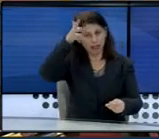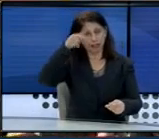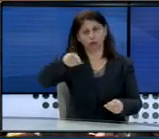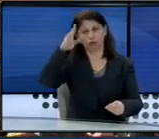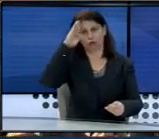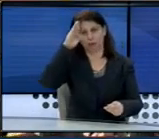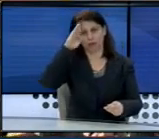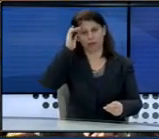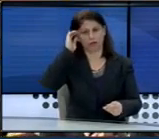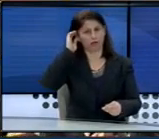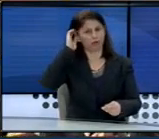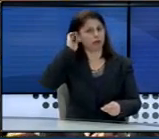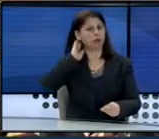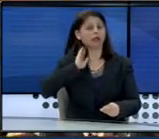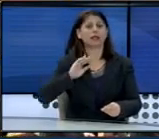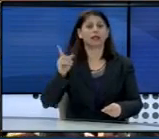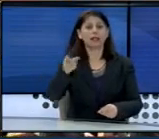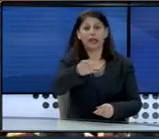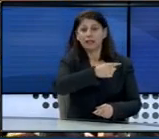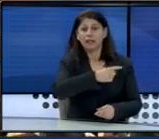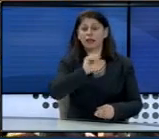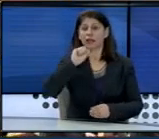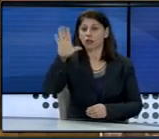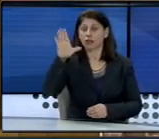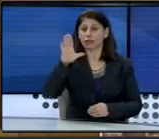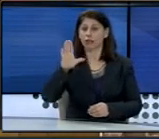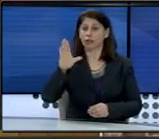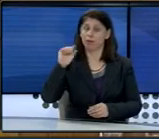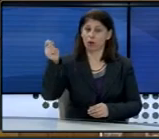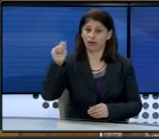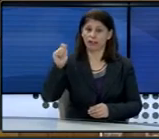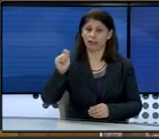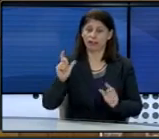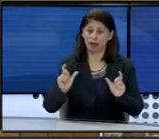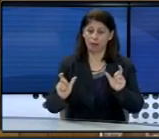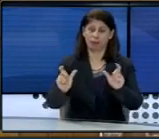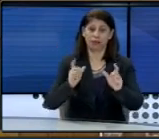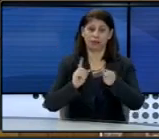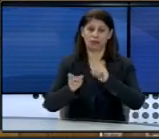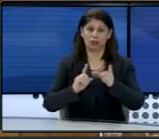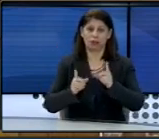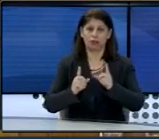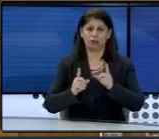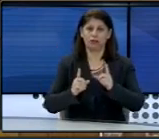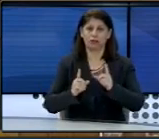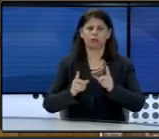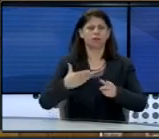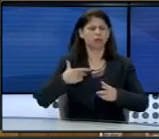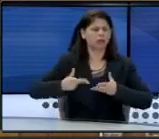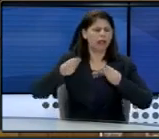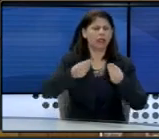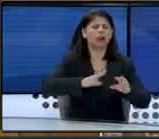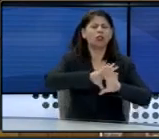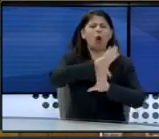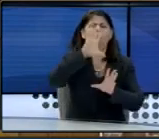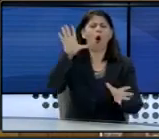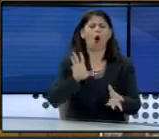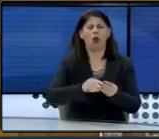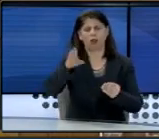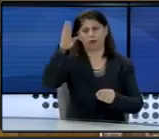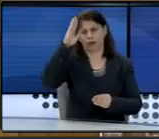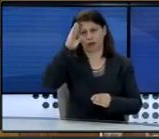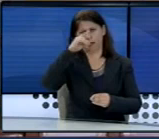στους Αμερικανούς. Για σας, εξωτερική πολιτική είναι μια αμυντική συμφωνία στην οποία δίνεται εκεί και είδο, ώστε να